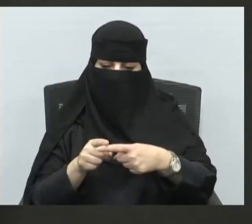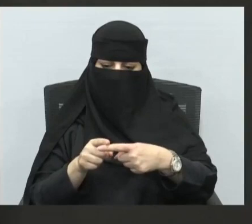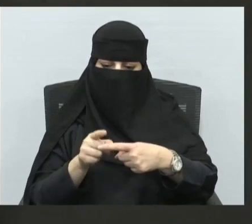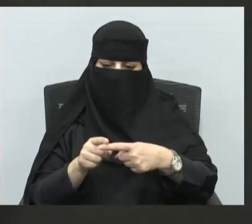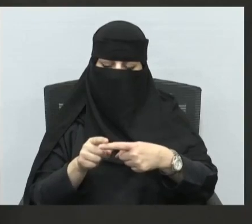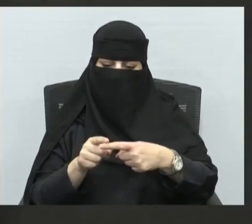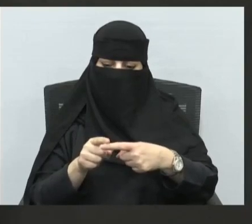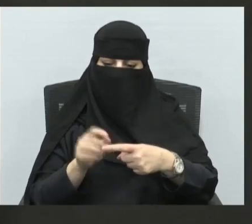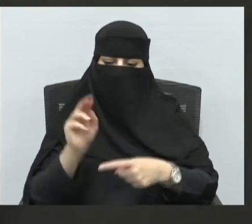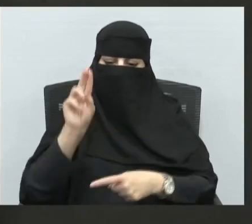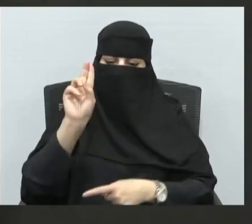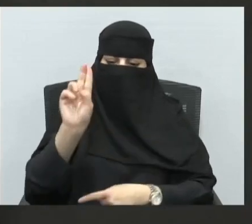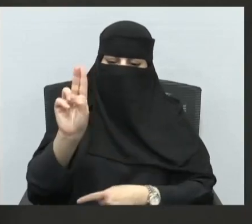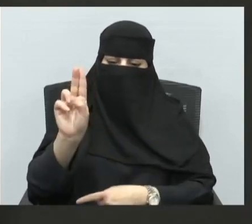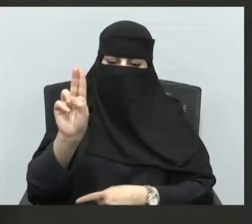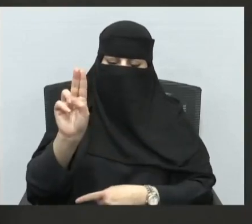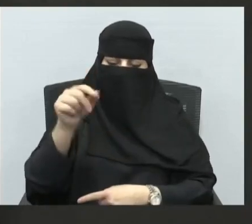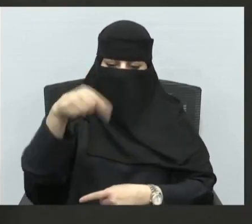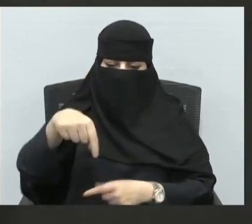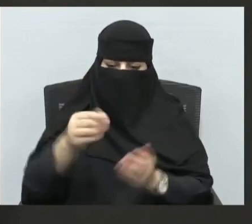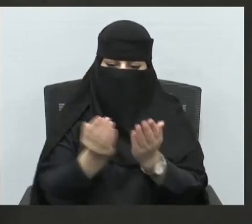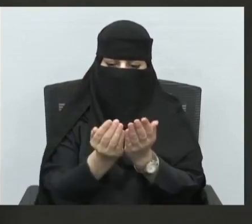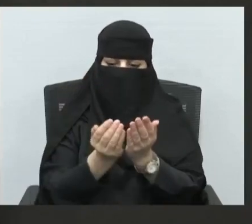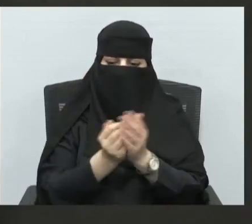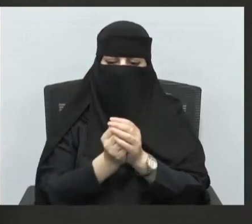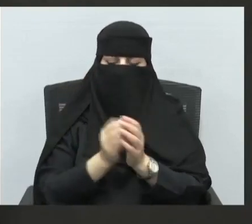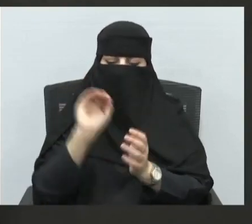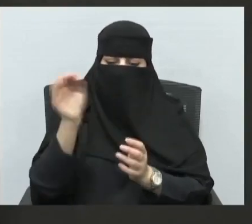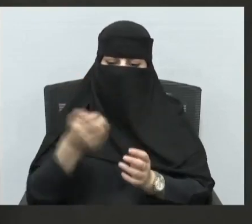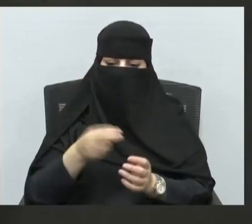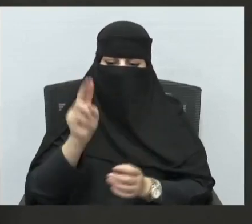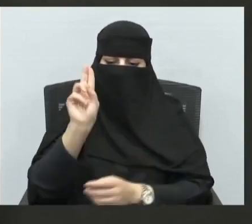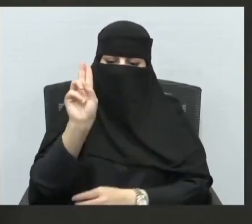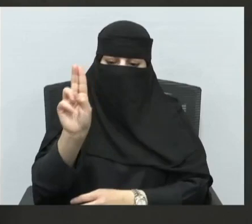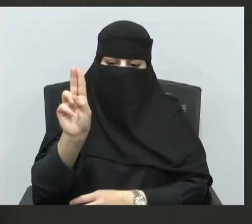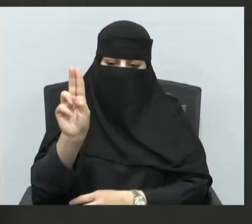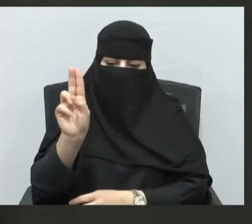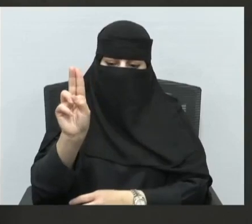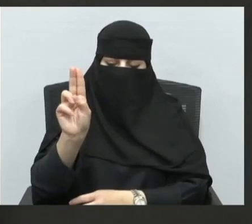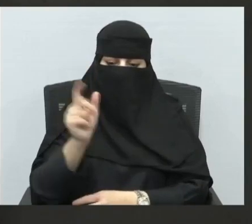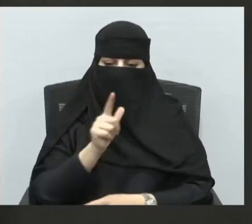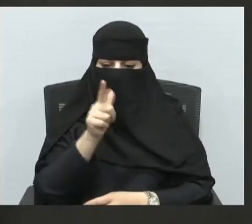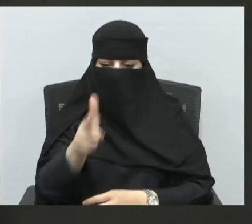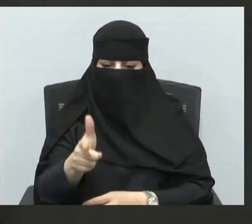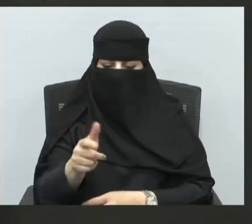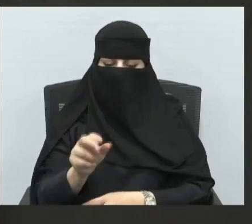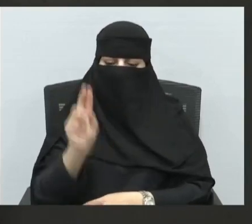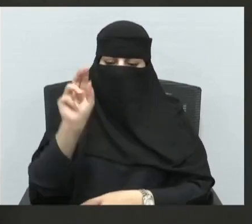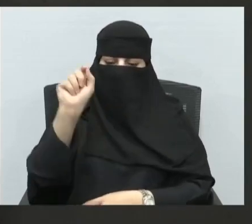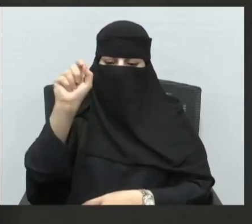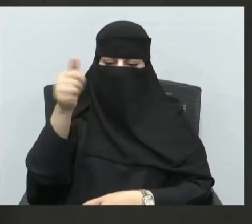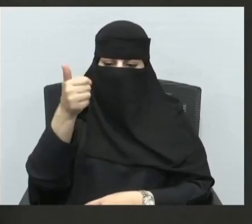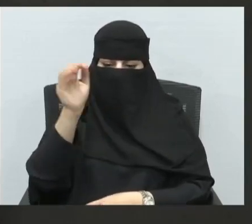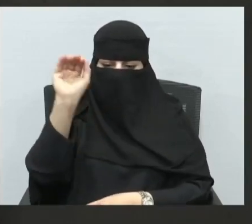حرف التاء اذا درسنا اليوم هو حرف التاء عندما نقول تفاح